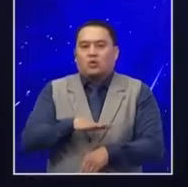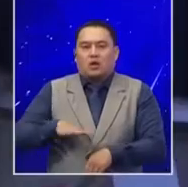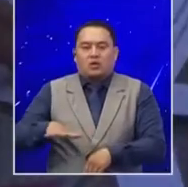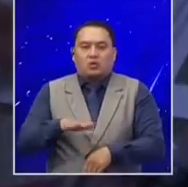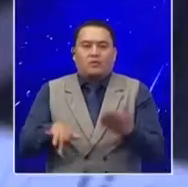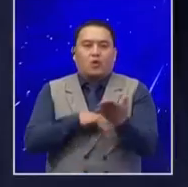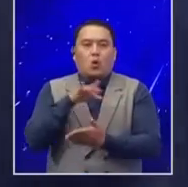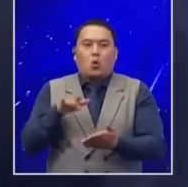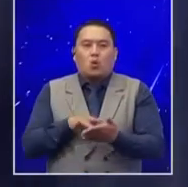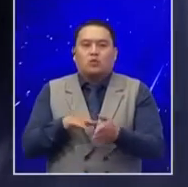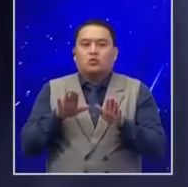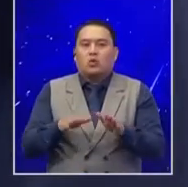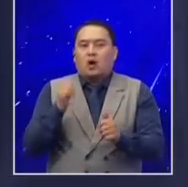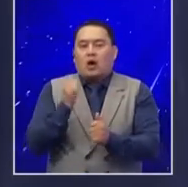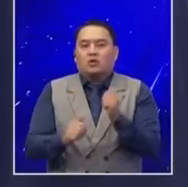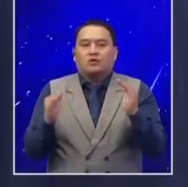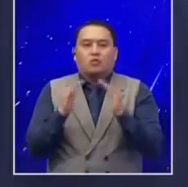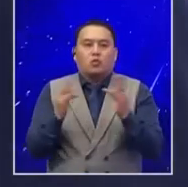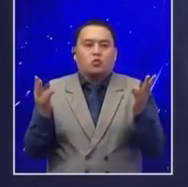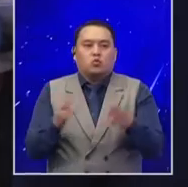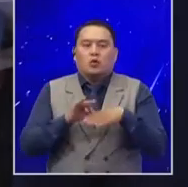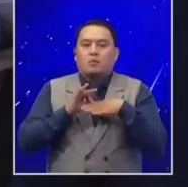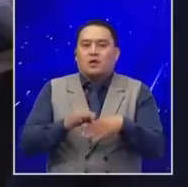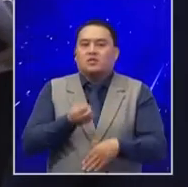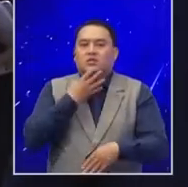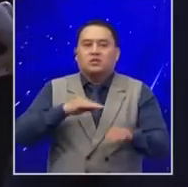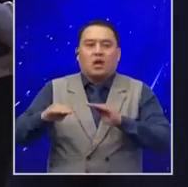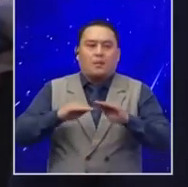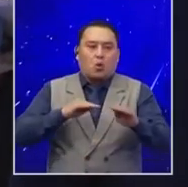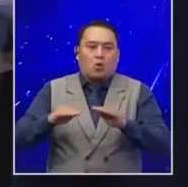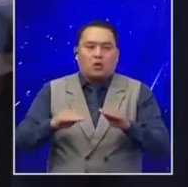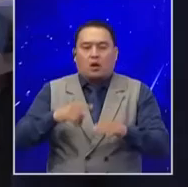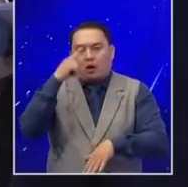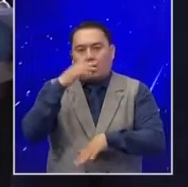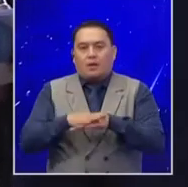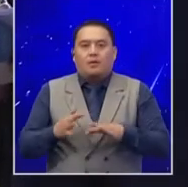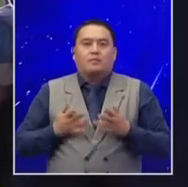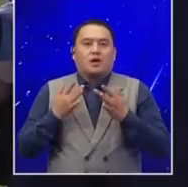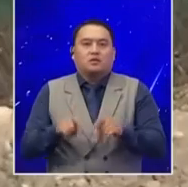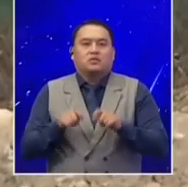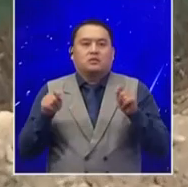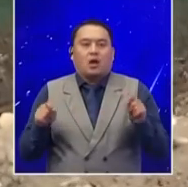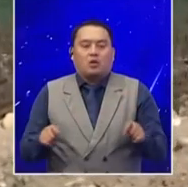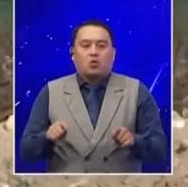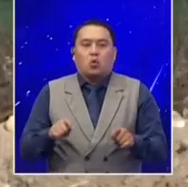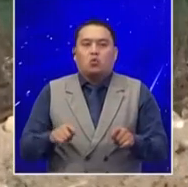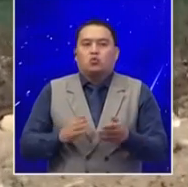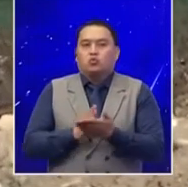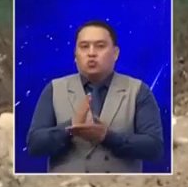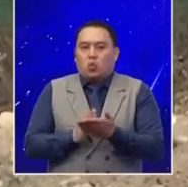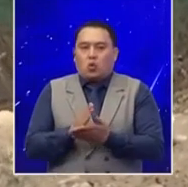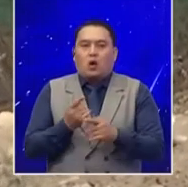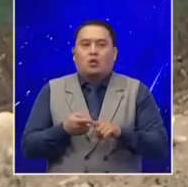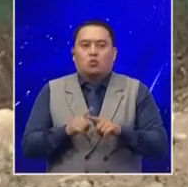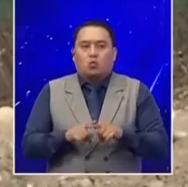коттеджного городка. Вдоль каждого дома необходимо провести озеленение. Также глава ЖЦУ потребовал создать на объекте коммунальную службу,